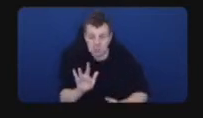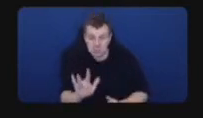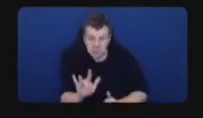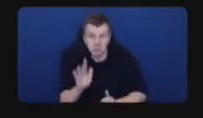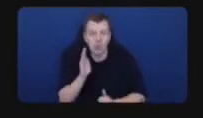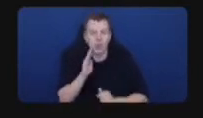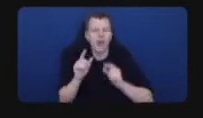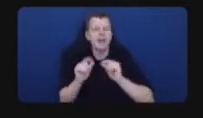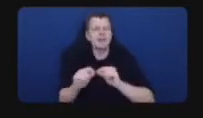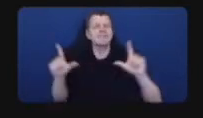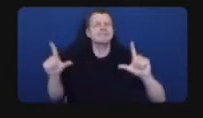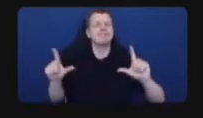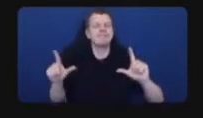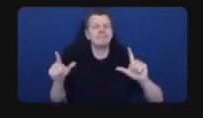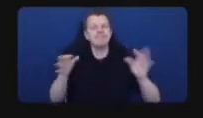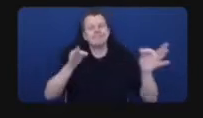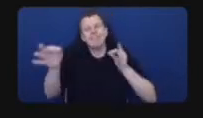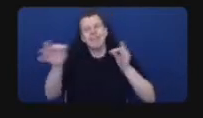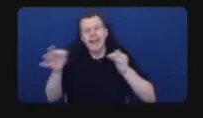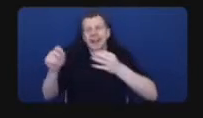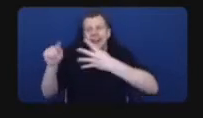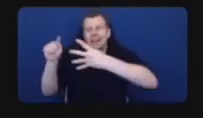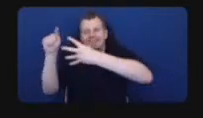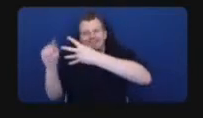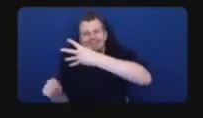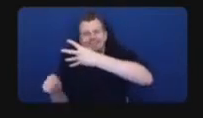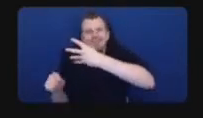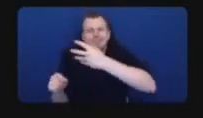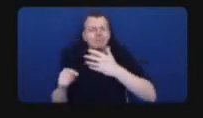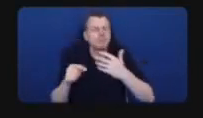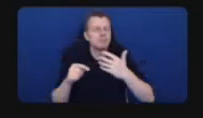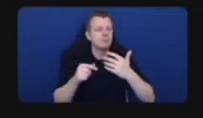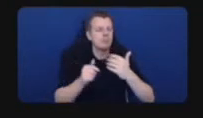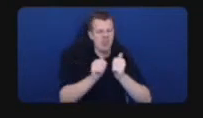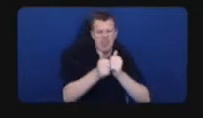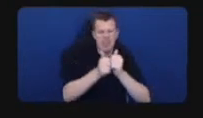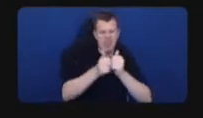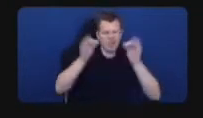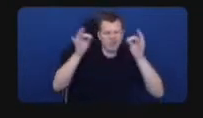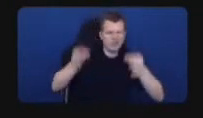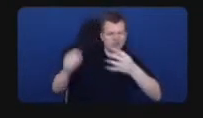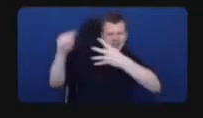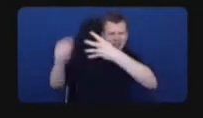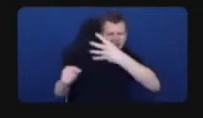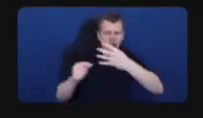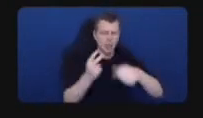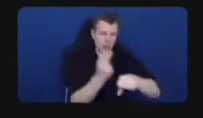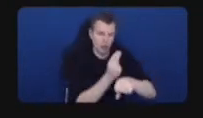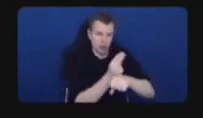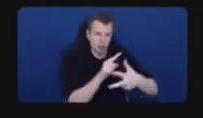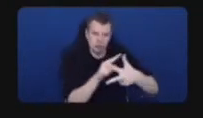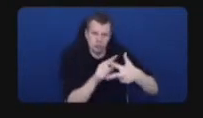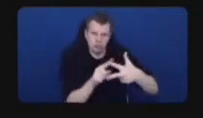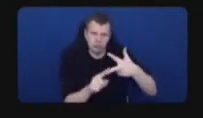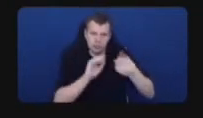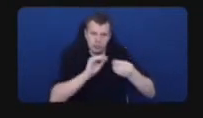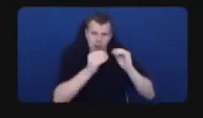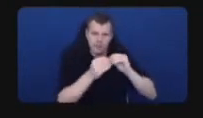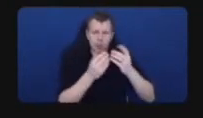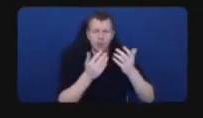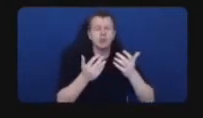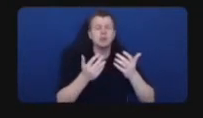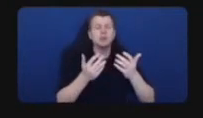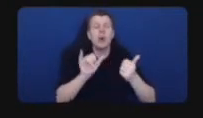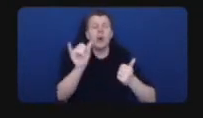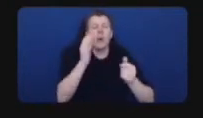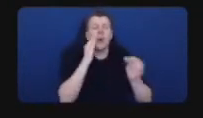是 COVID-19 response levels， 它这个是它是每一个级别我们是用哪些